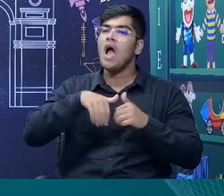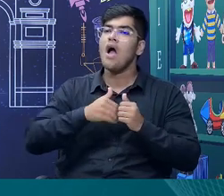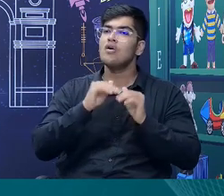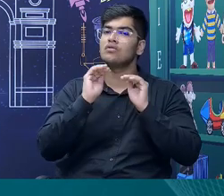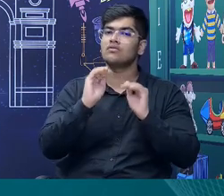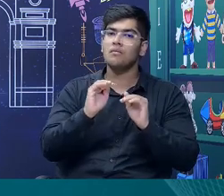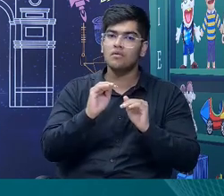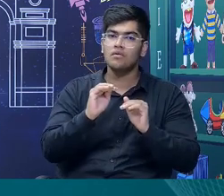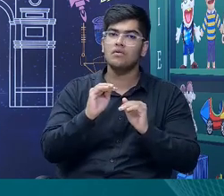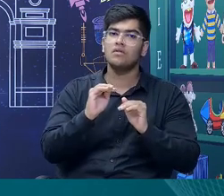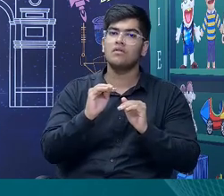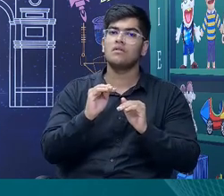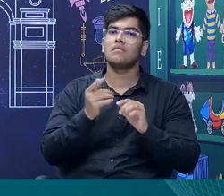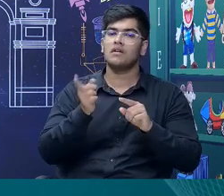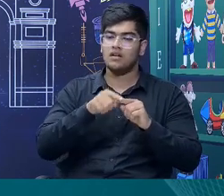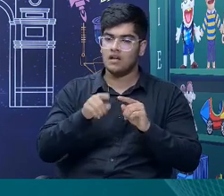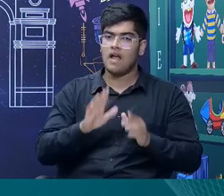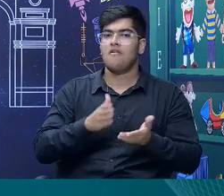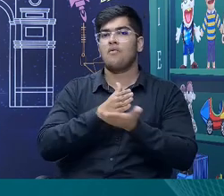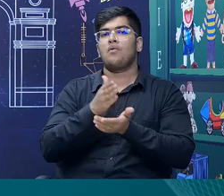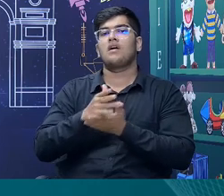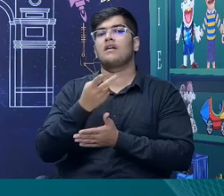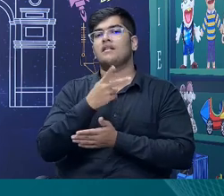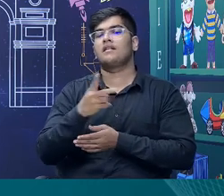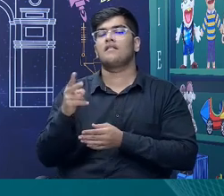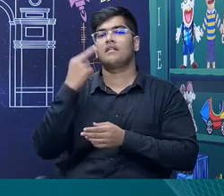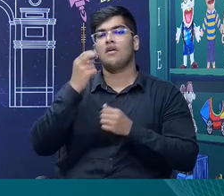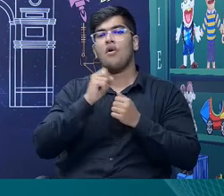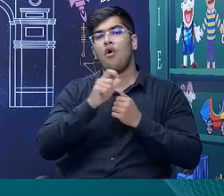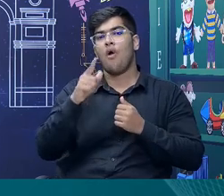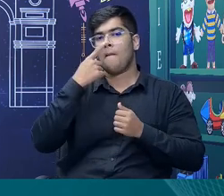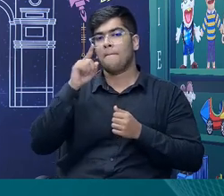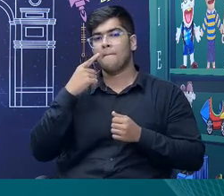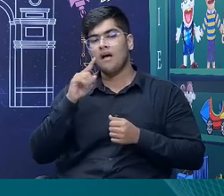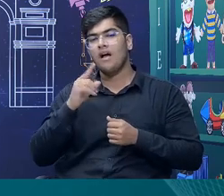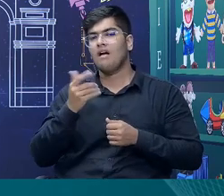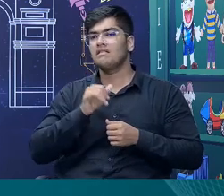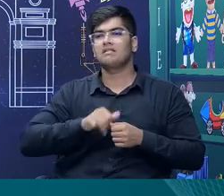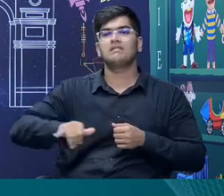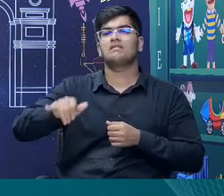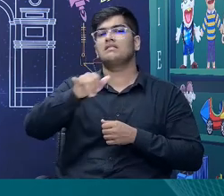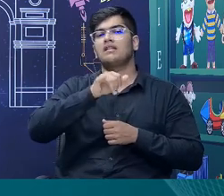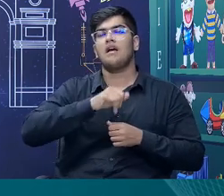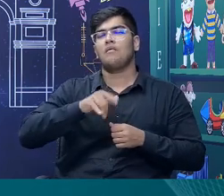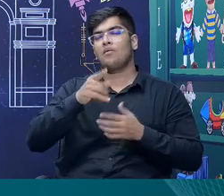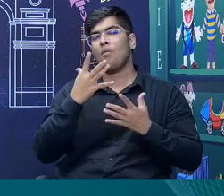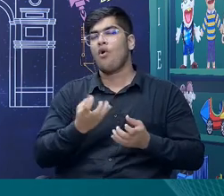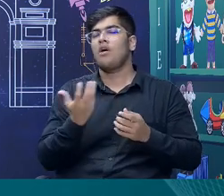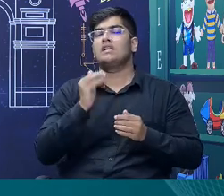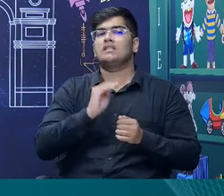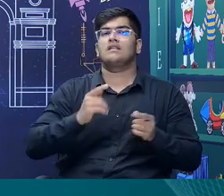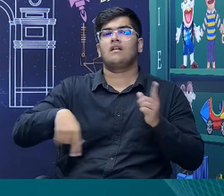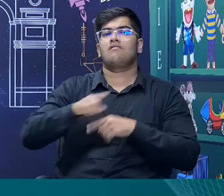सपोर्ट कर सकते हैं उसका भी एक तरीका है क्योंकि हर पैरंट और टीचर अपने बच्चों के लिए अच्छा ही चाहता है